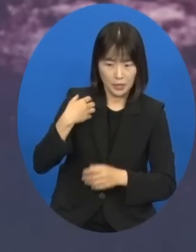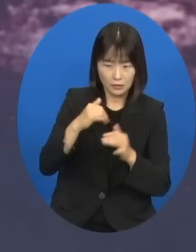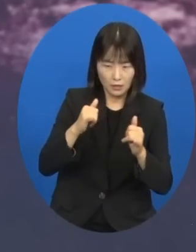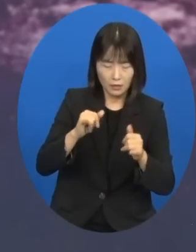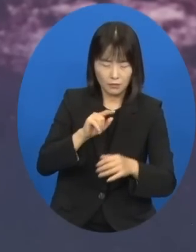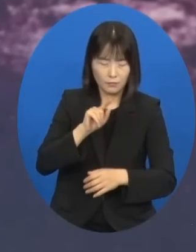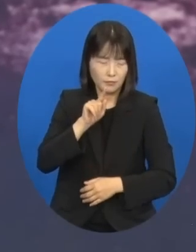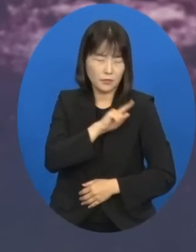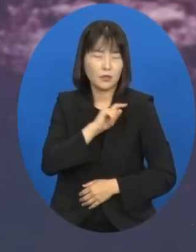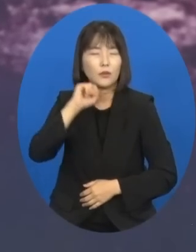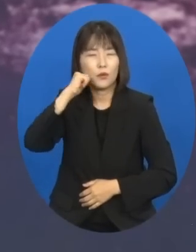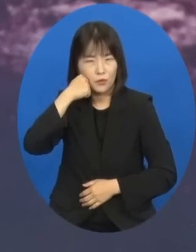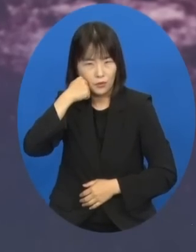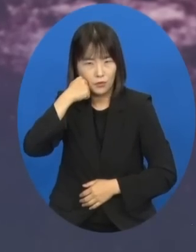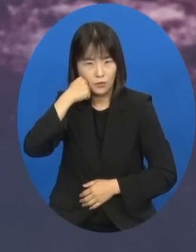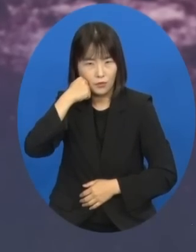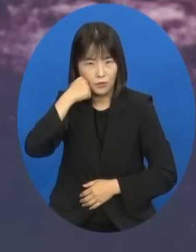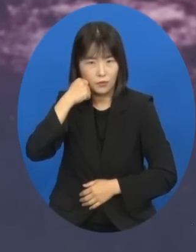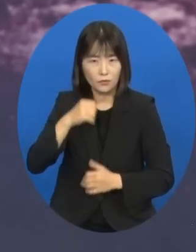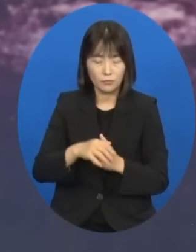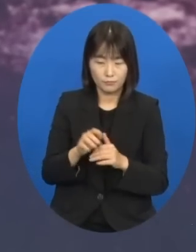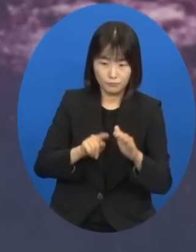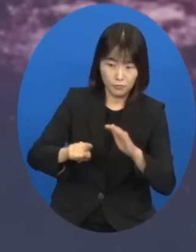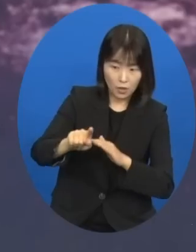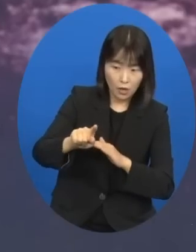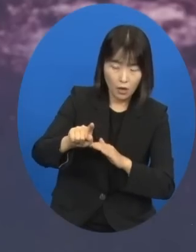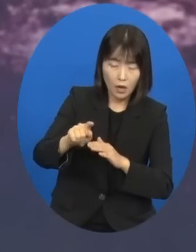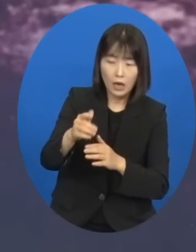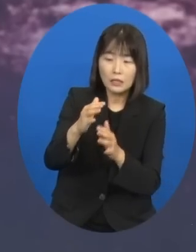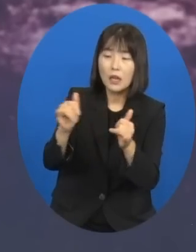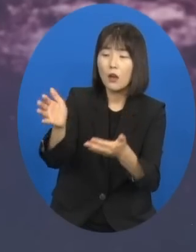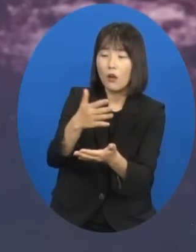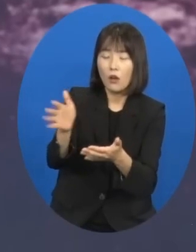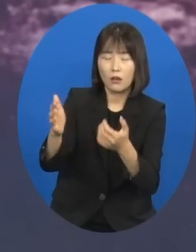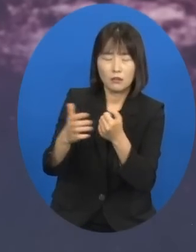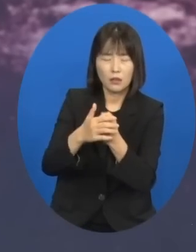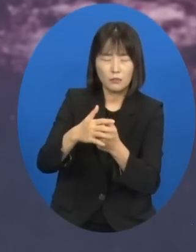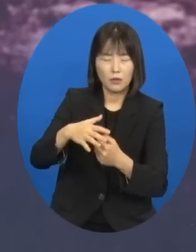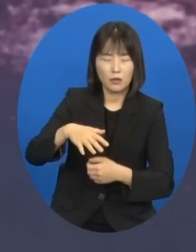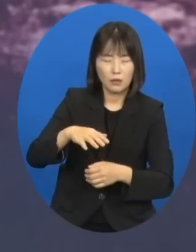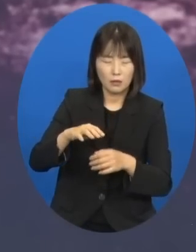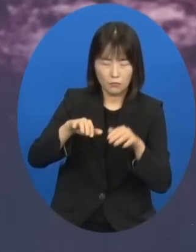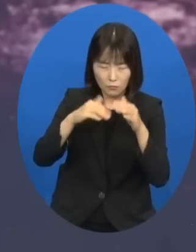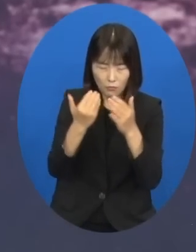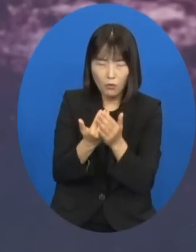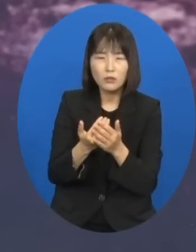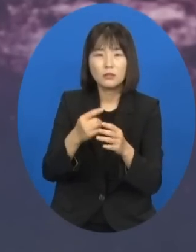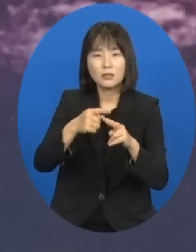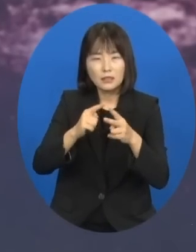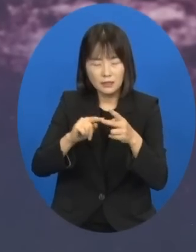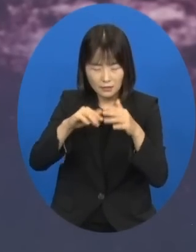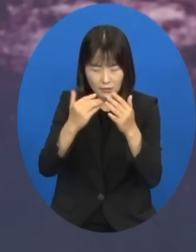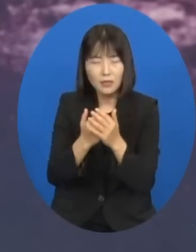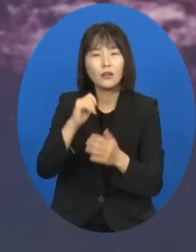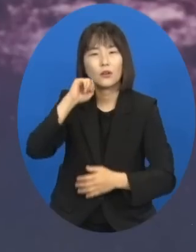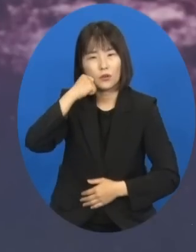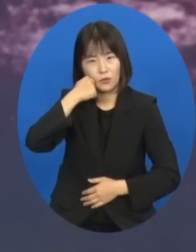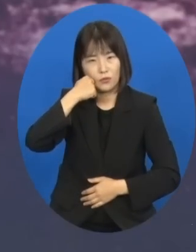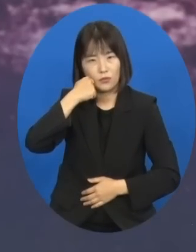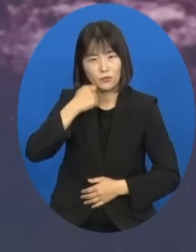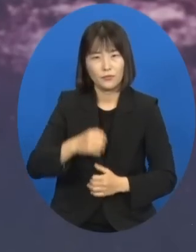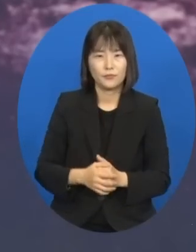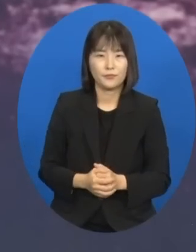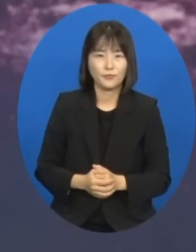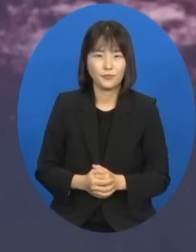하는 것보다 다 처음이죠. 흉년에 대처하는 법도, 전쟁에 대처하는 법도, 우물을 파는 것도 모든 것이